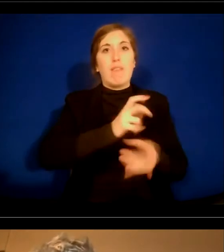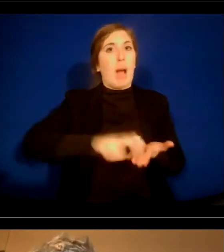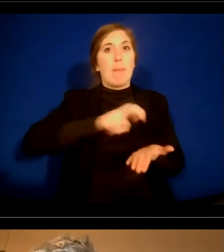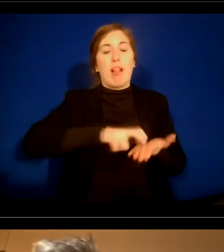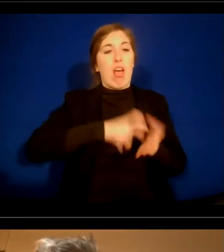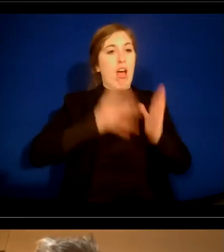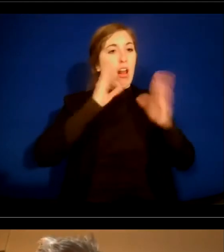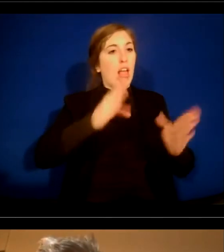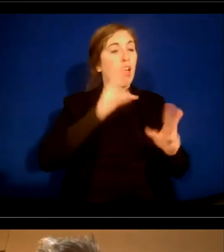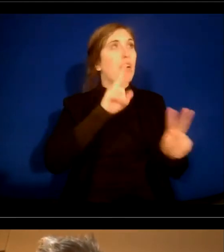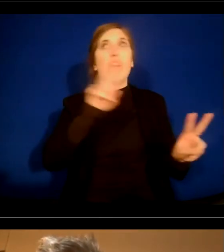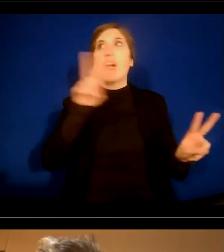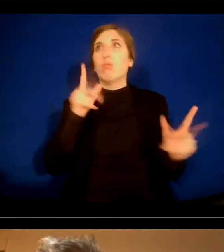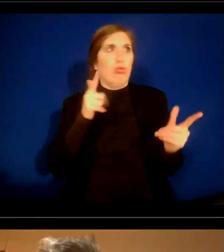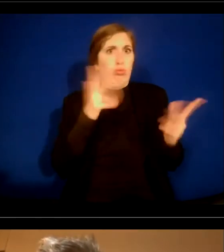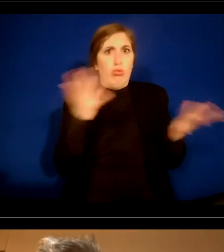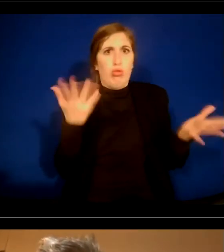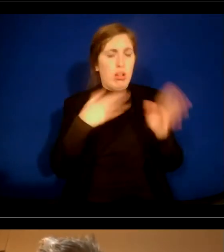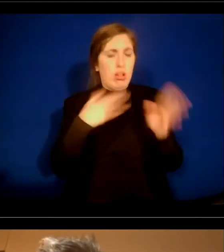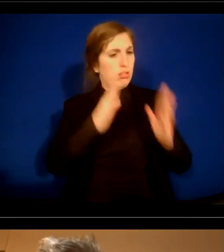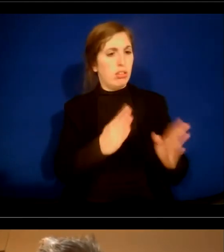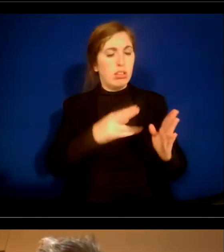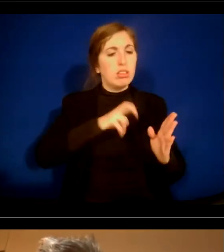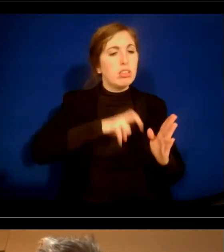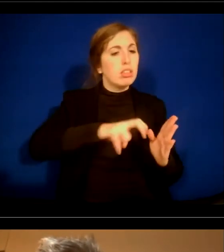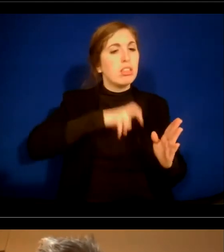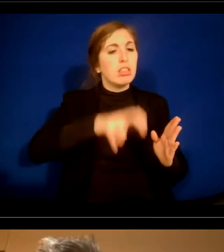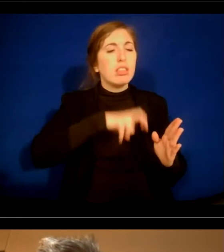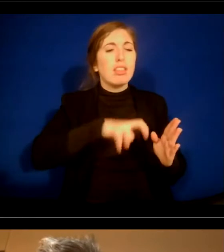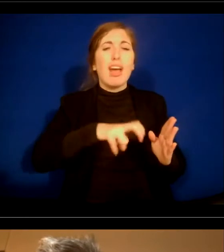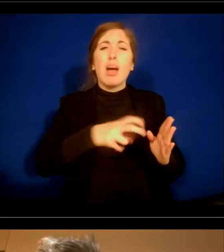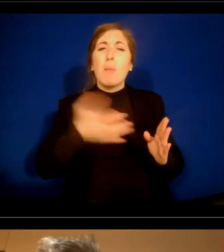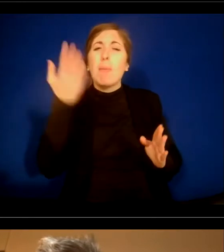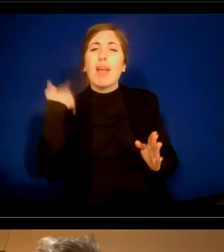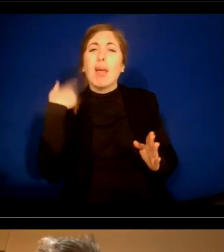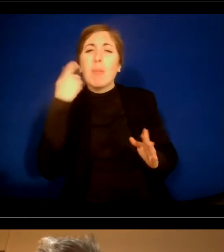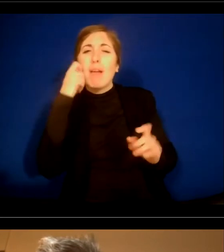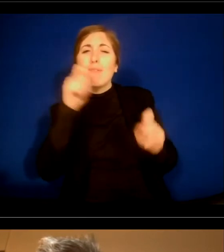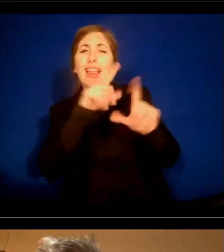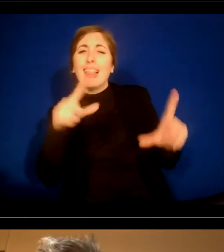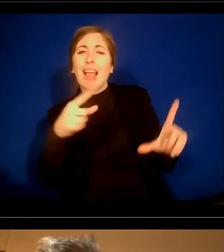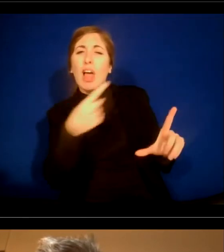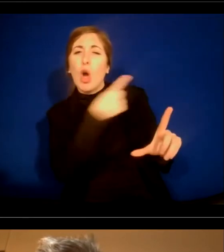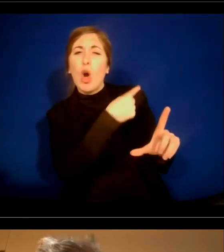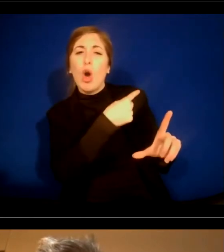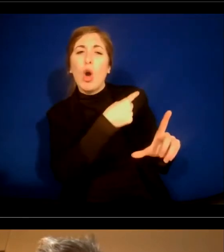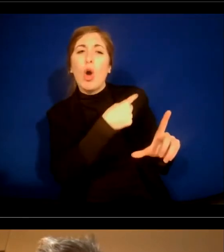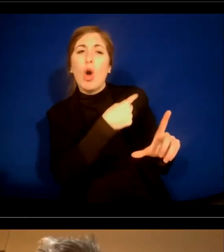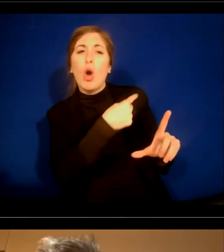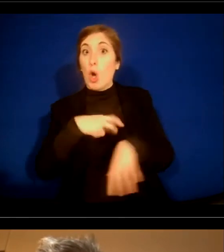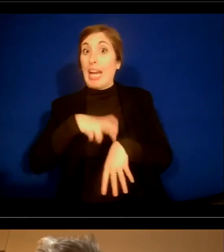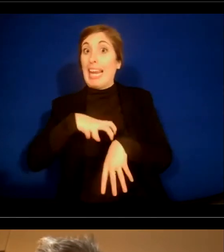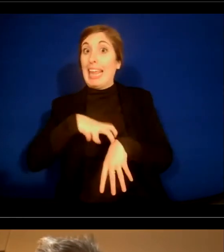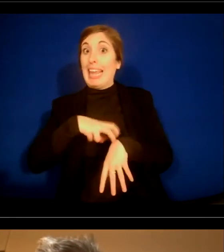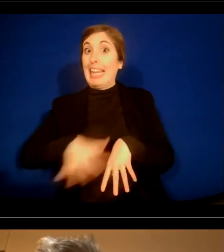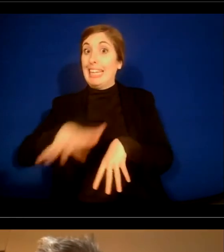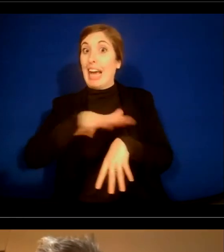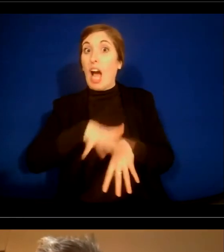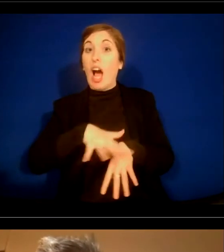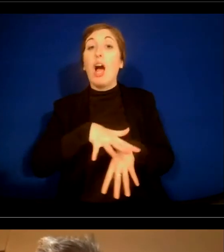Quindi erano tante, la persona nel video che a un certo punto mi ferma mentre sono alla clinica, mi chiede il